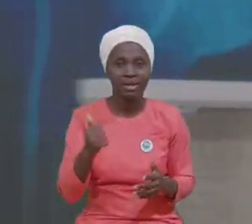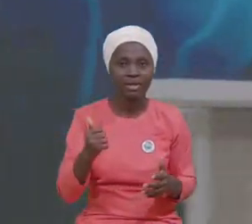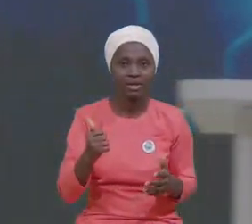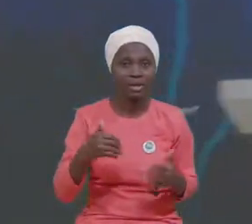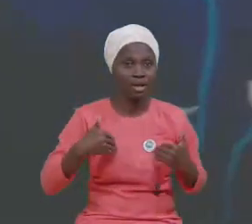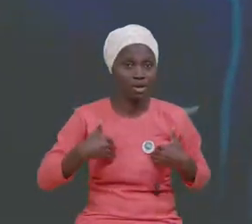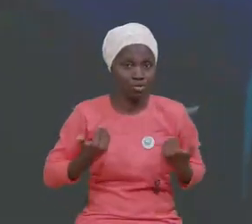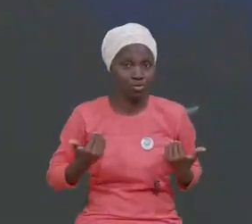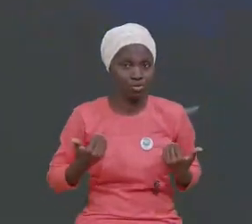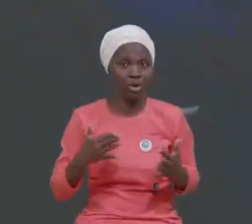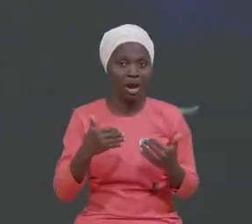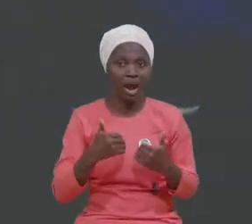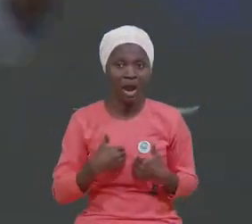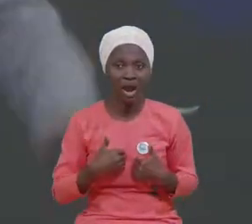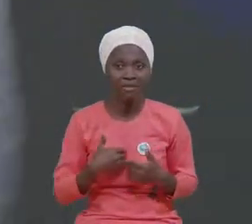Le jeune